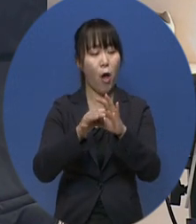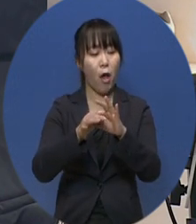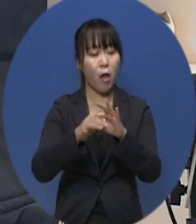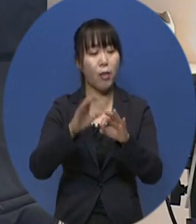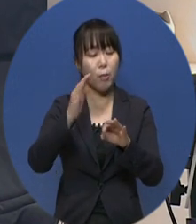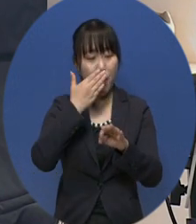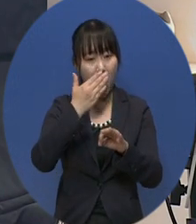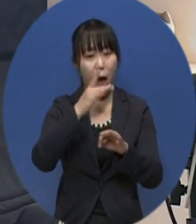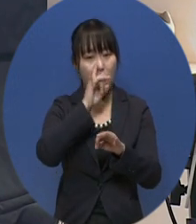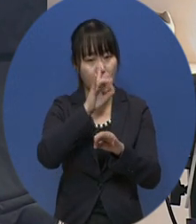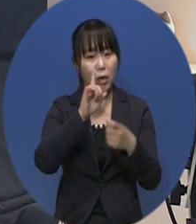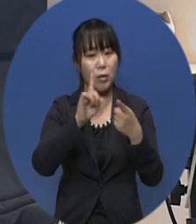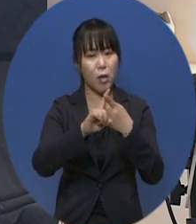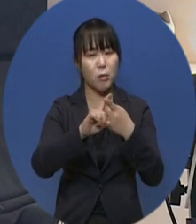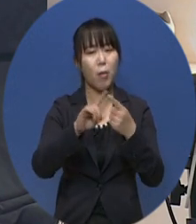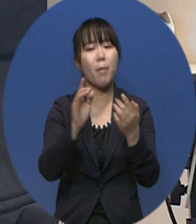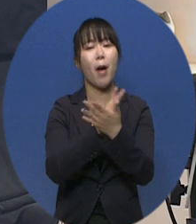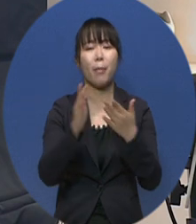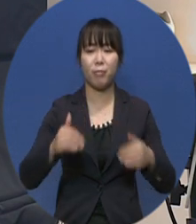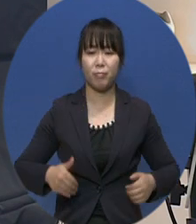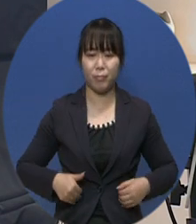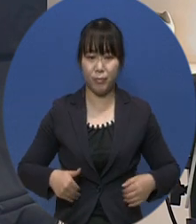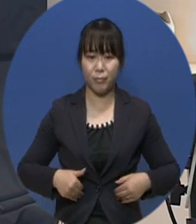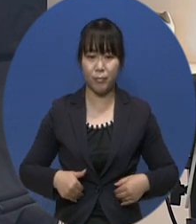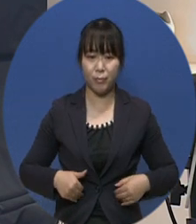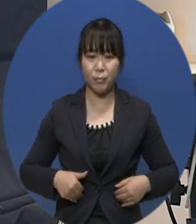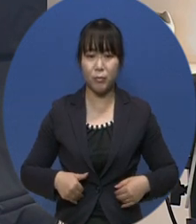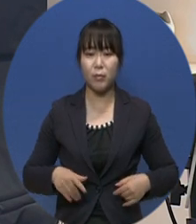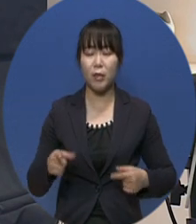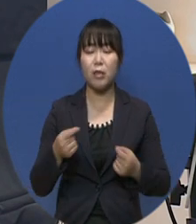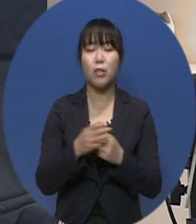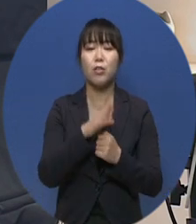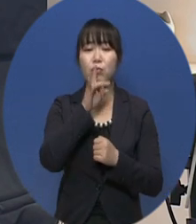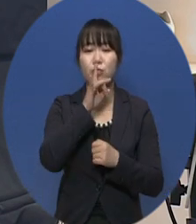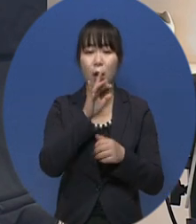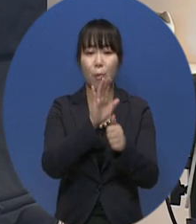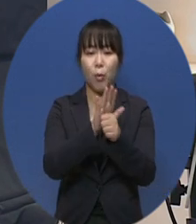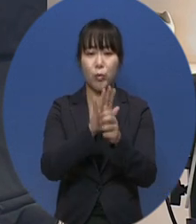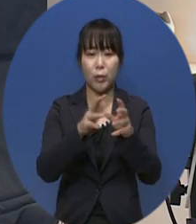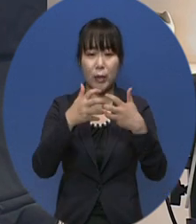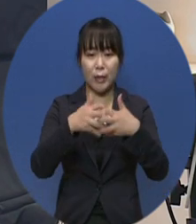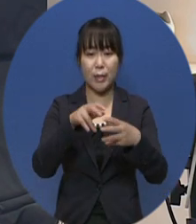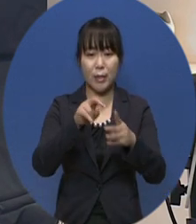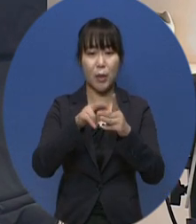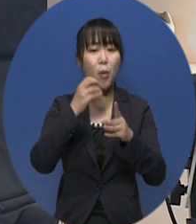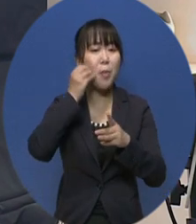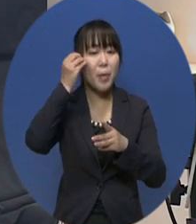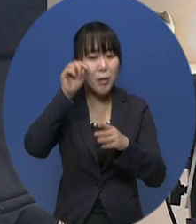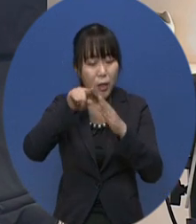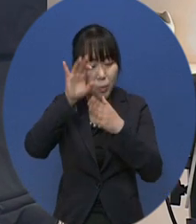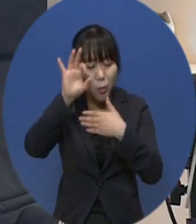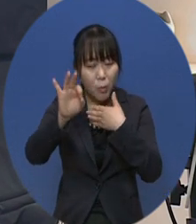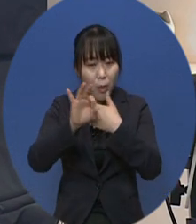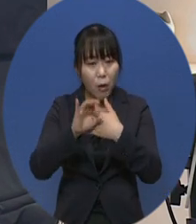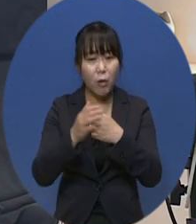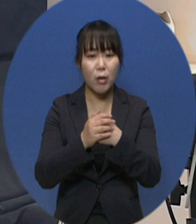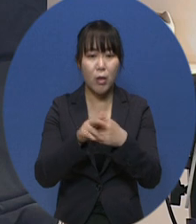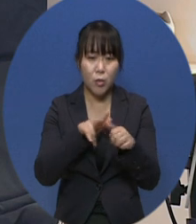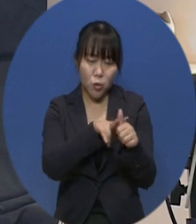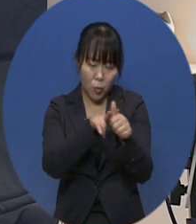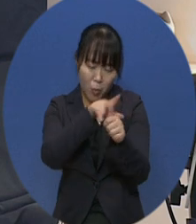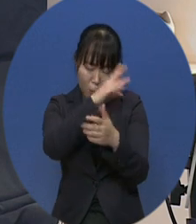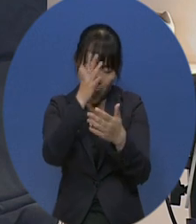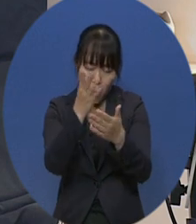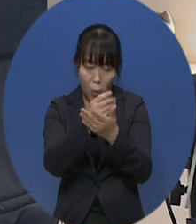그게 딱 나와야 되지 않겠습니까? 그렇겠네요. 그런 것들이 중앙장애인 보조기기센터의 홈페이지에 들어가면 네. 보조기기 정보를 거기서